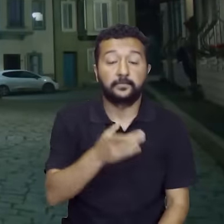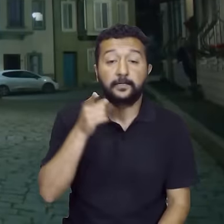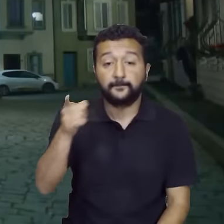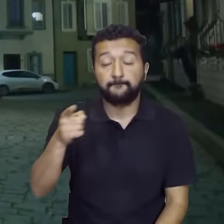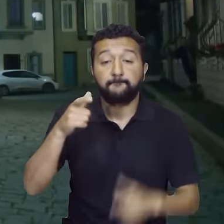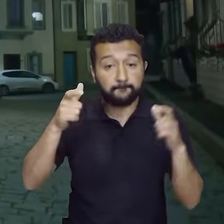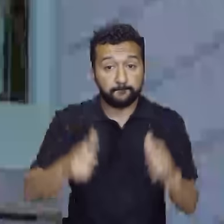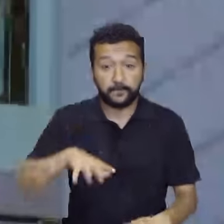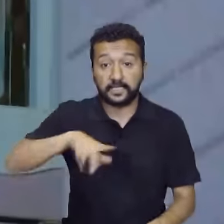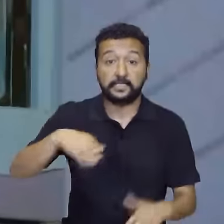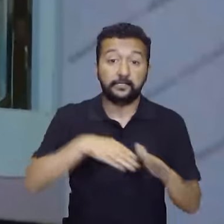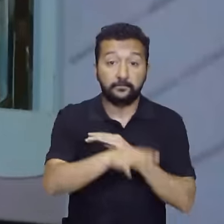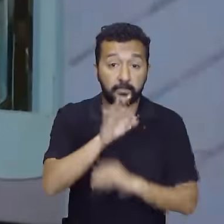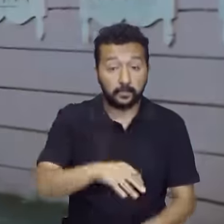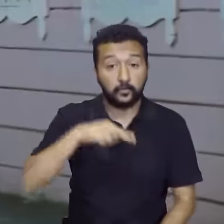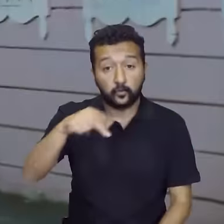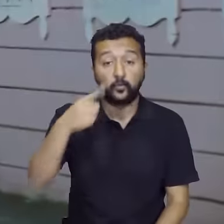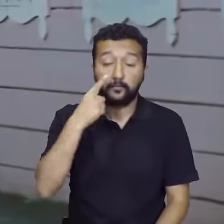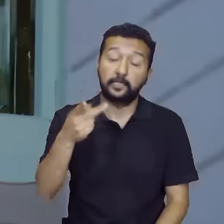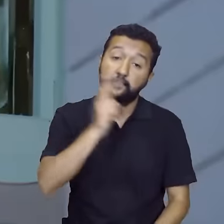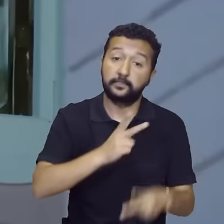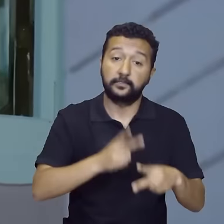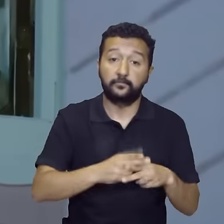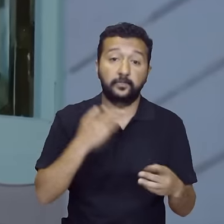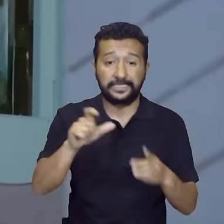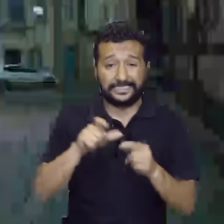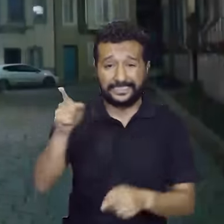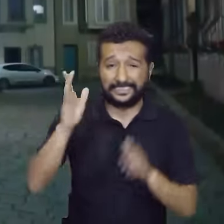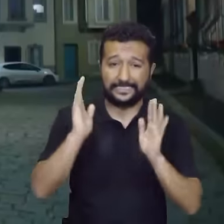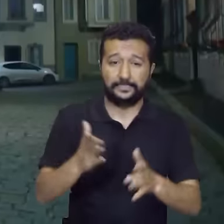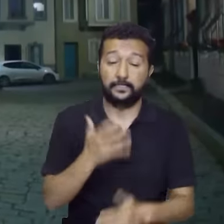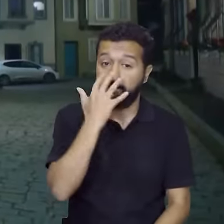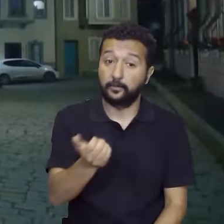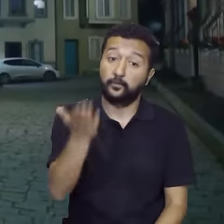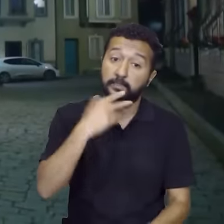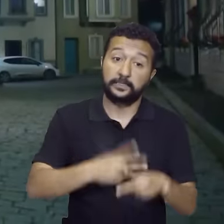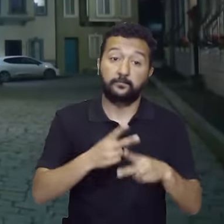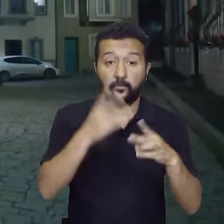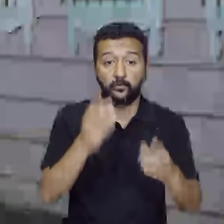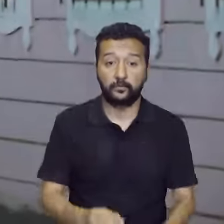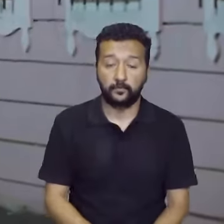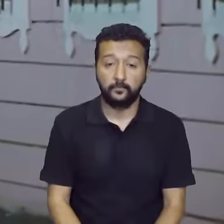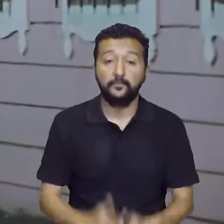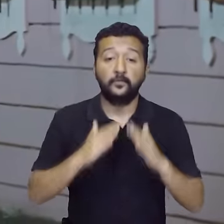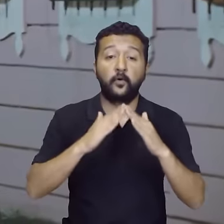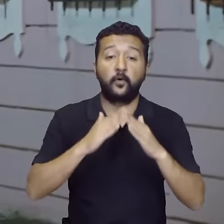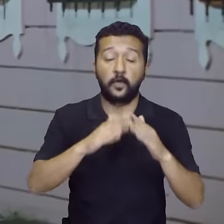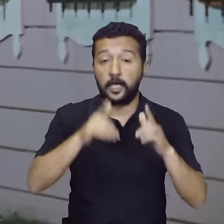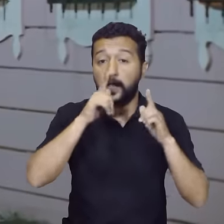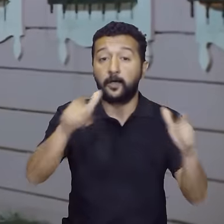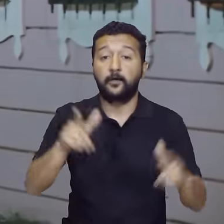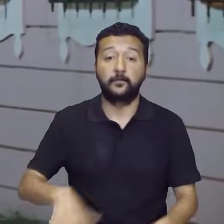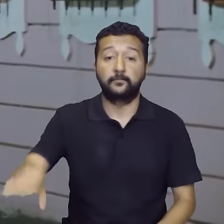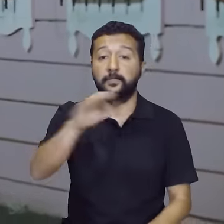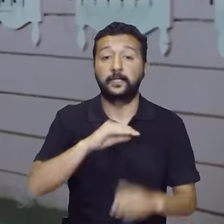Ay mahalleye hırsız. Aa, yürü. Ayşe kısmetin penceresini açtı. Ay hadi bekliyorum çabuk. Ay Allah!